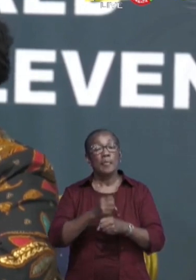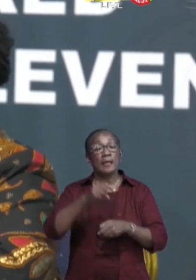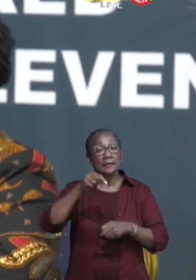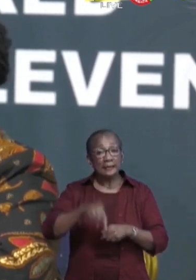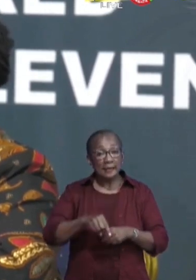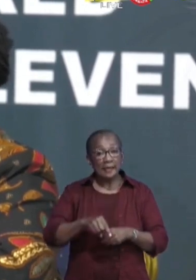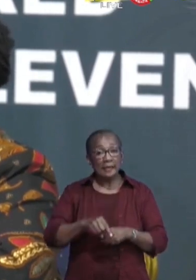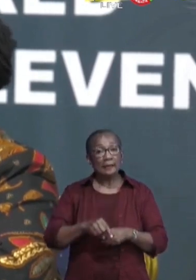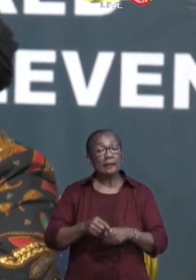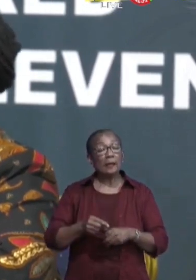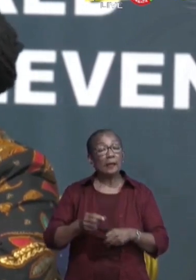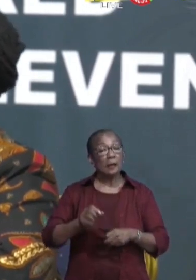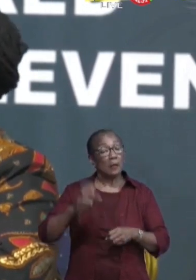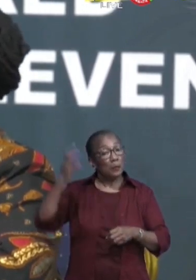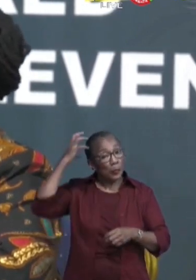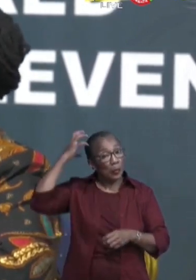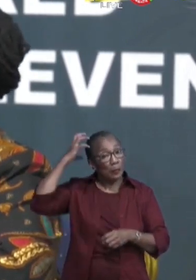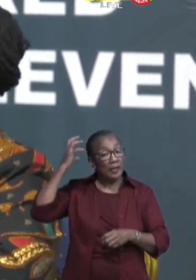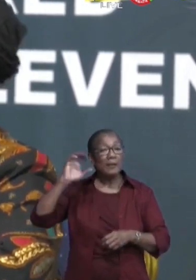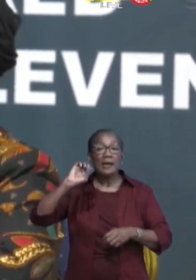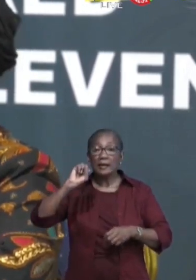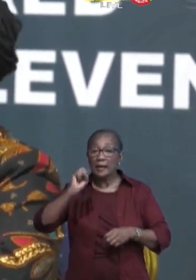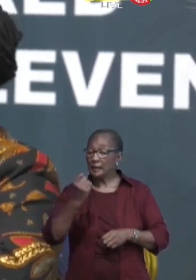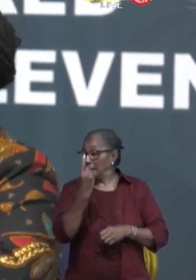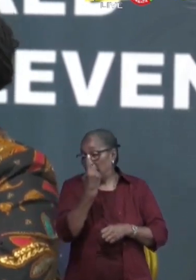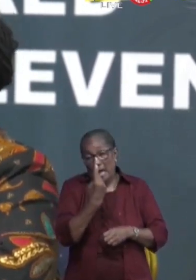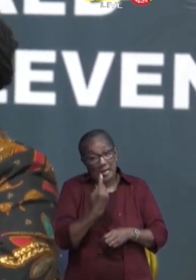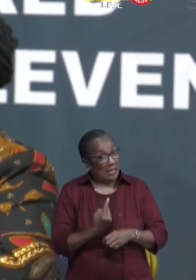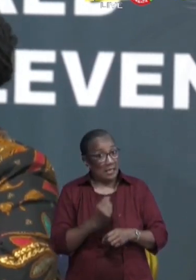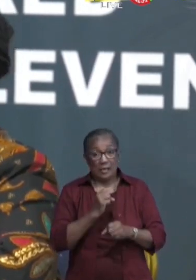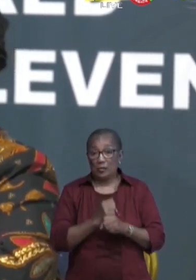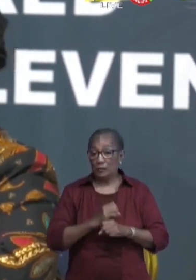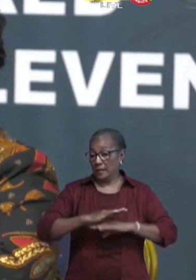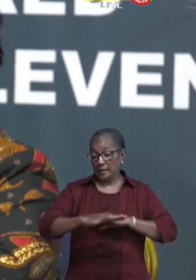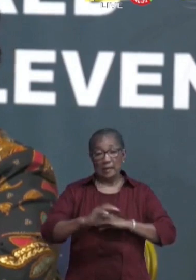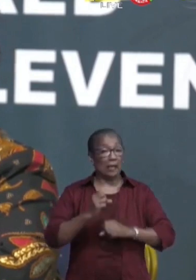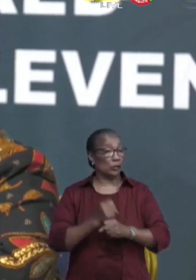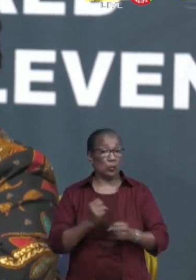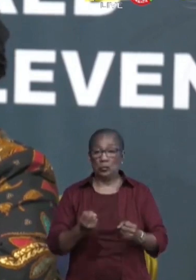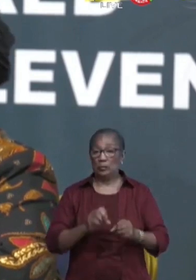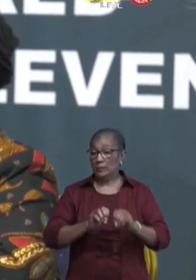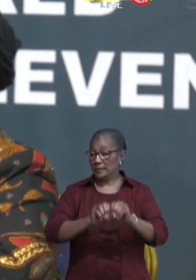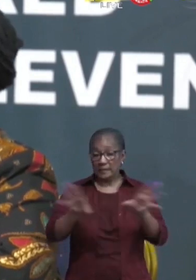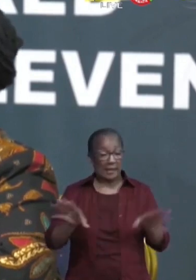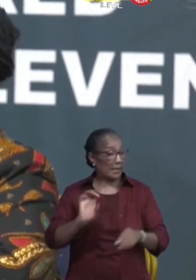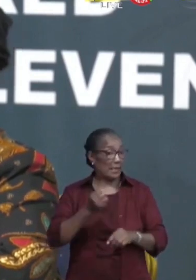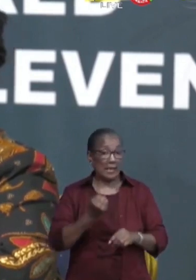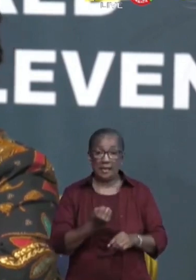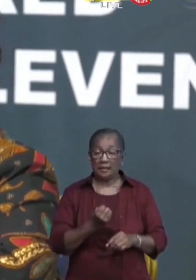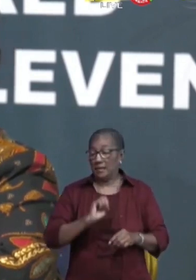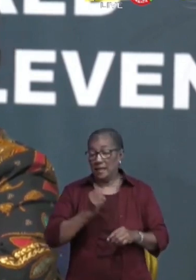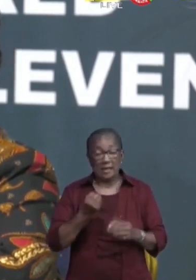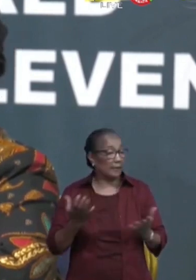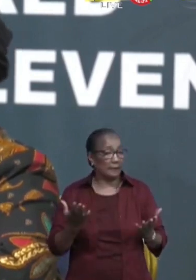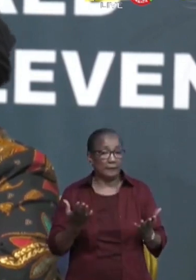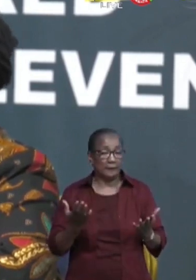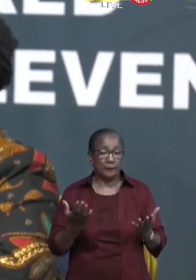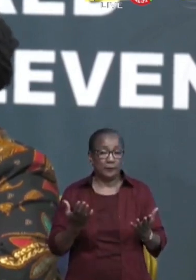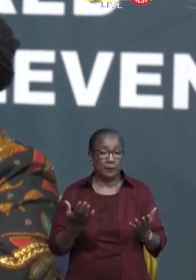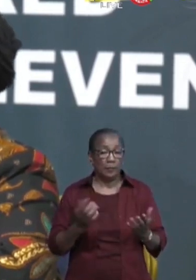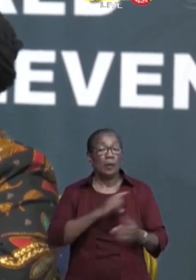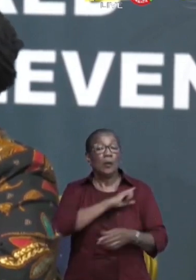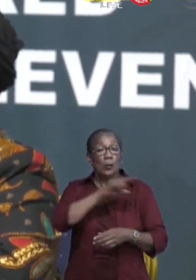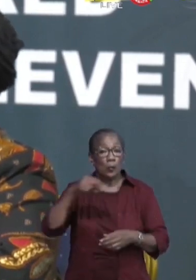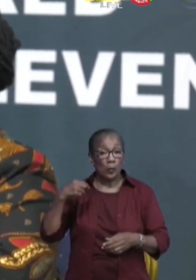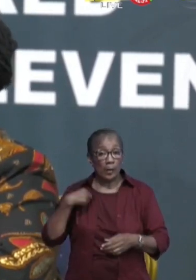Deze kwestie kan je echt niet als een eenling of als één land bestrijden. Dat zou onmogelijk zijn. Wij